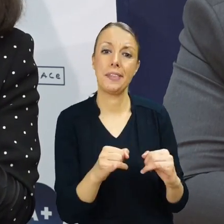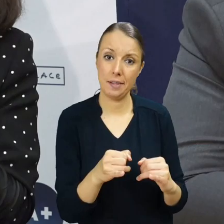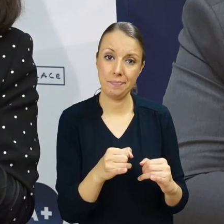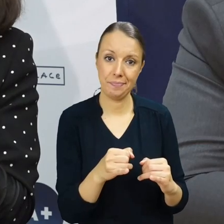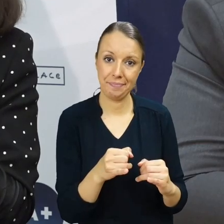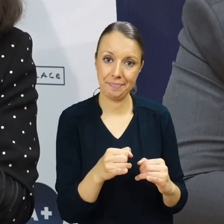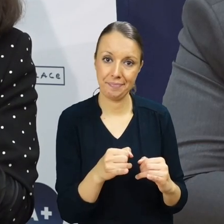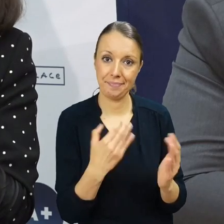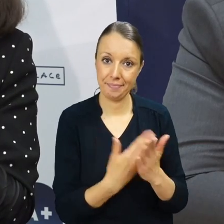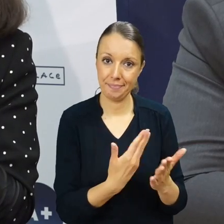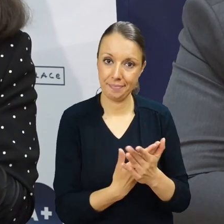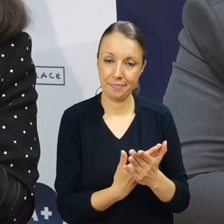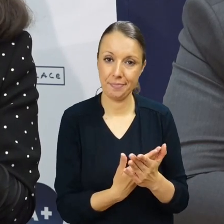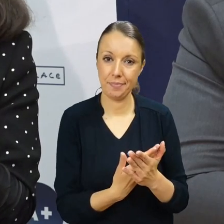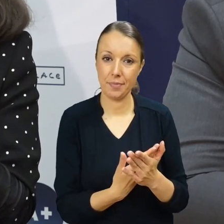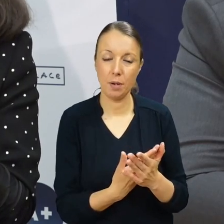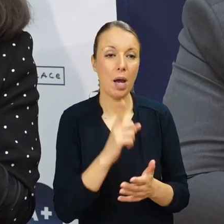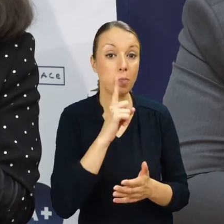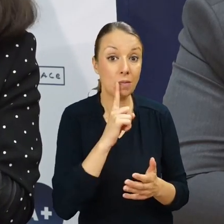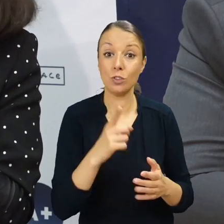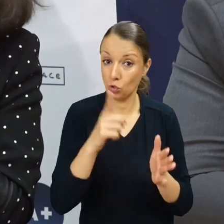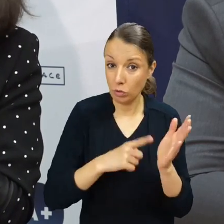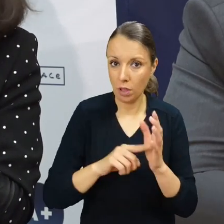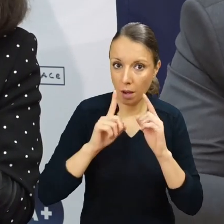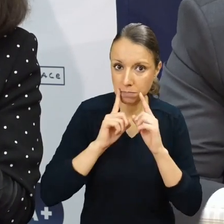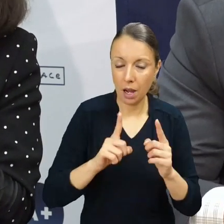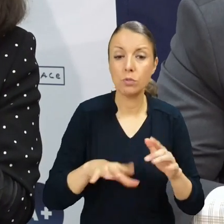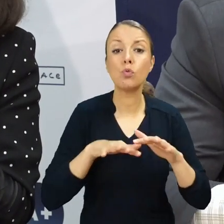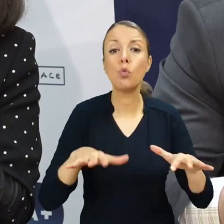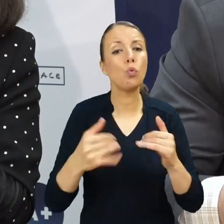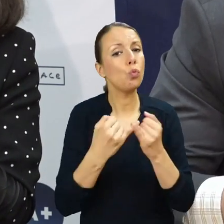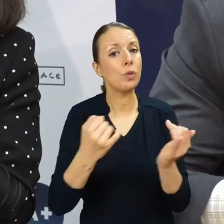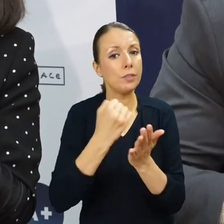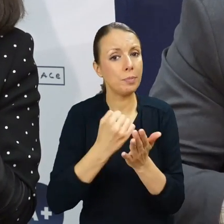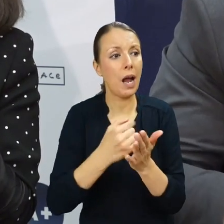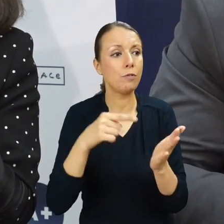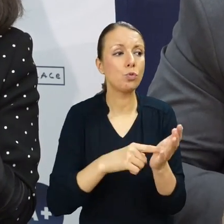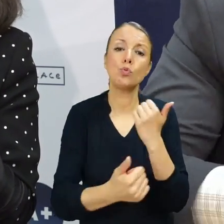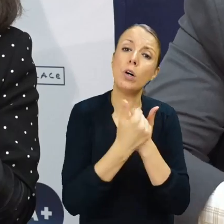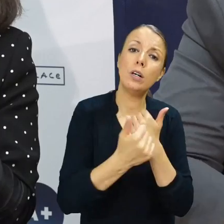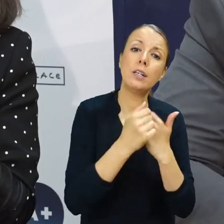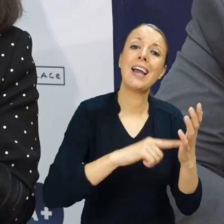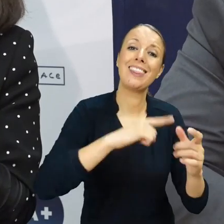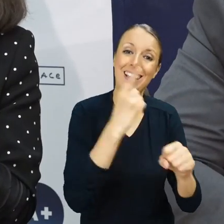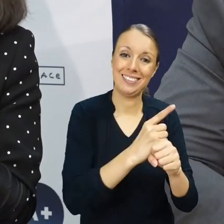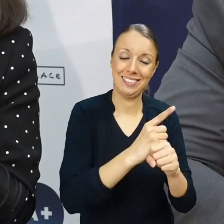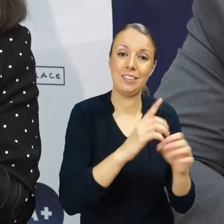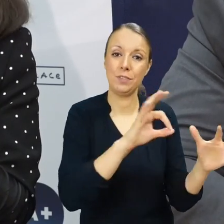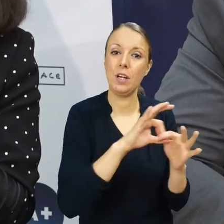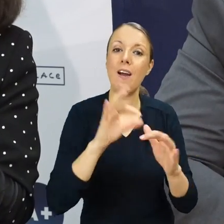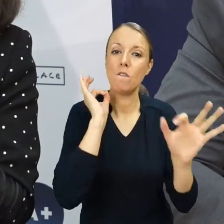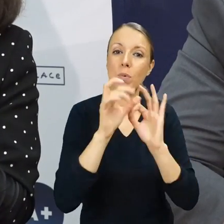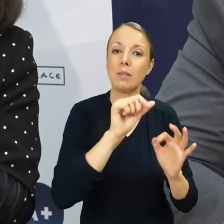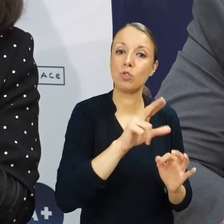bardzo często, naprawdę w wielu sprawach, uzasadnienie takich decyzji dotyczących informacji przetworzonej po